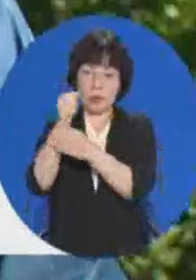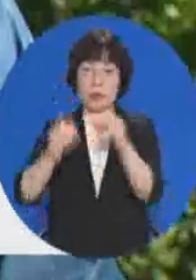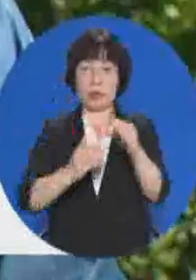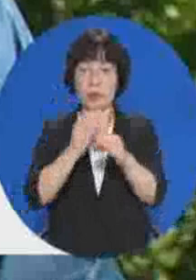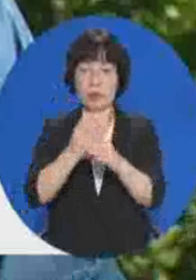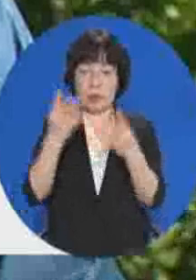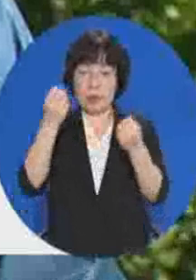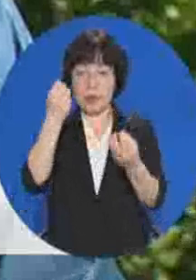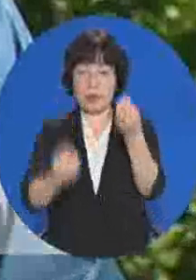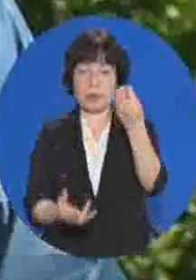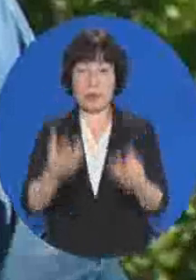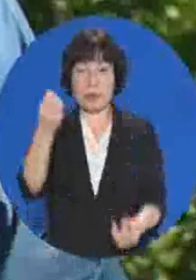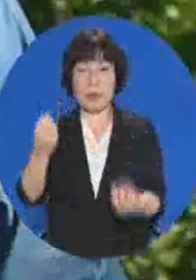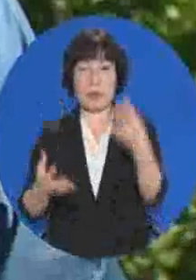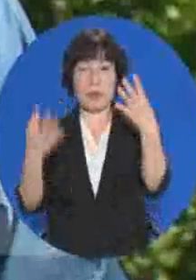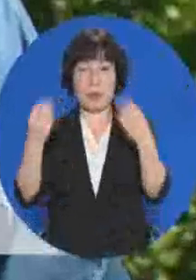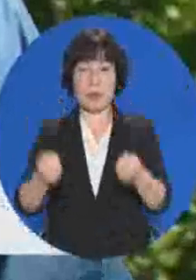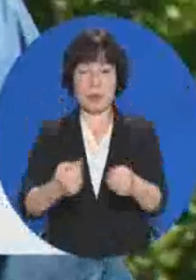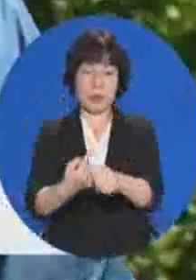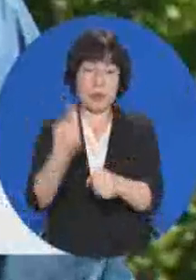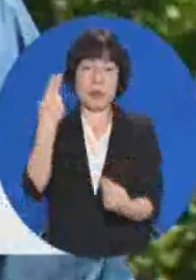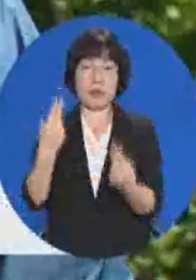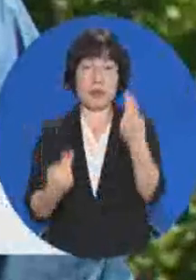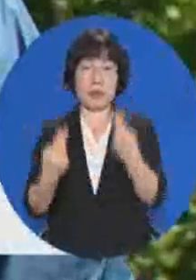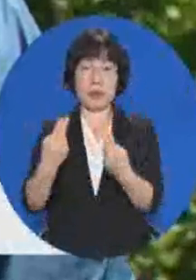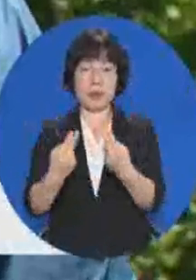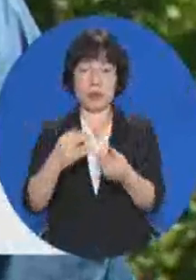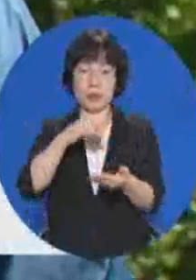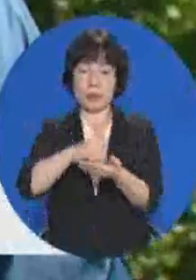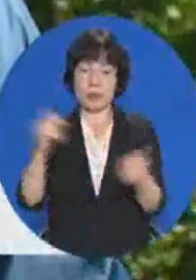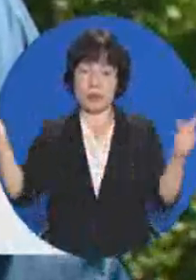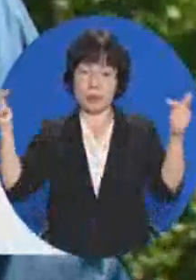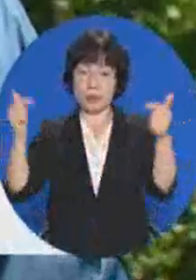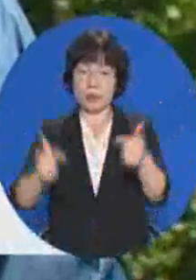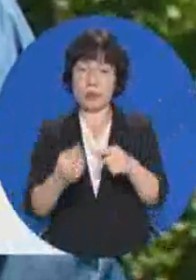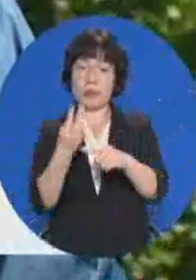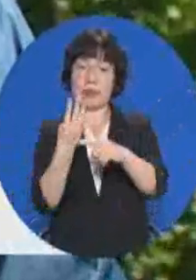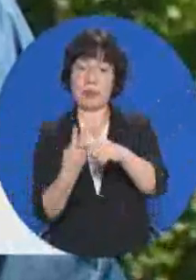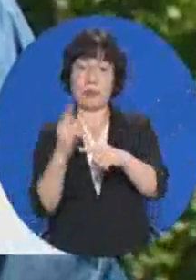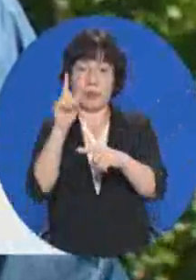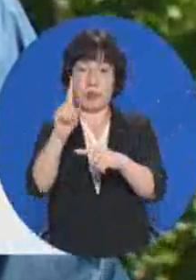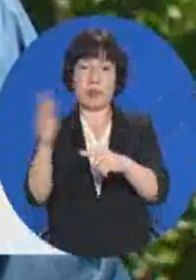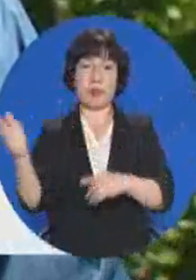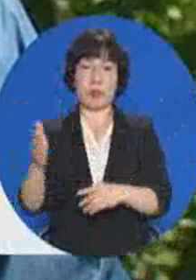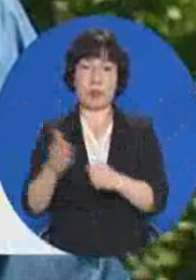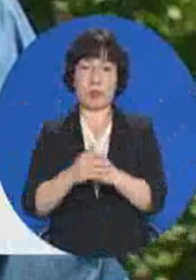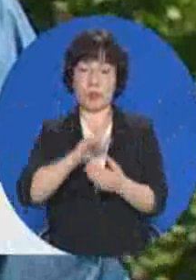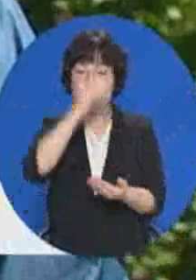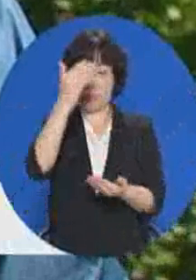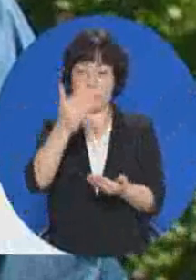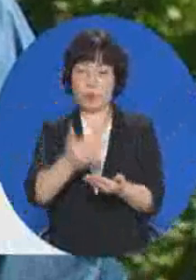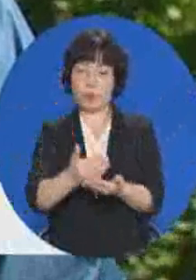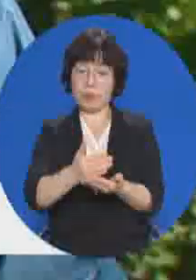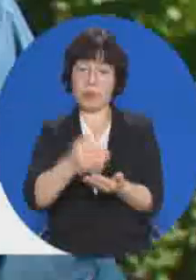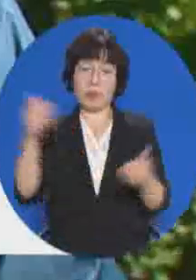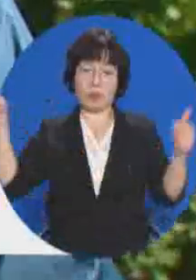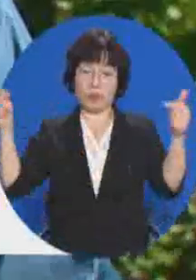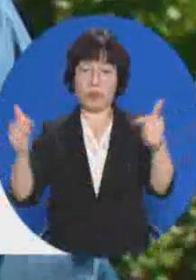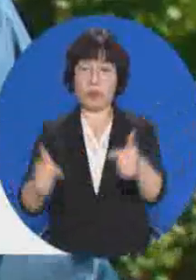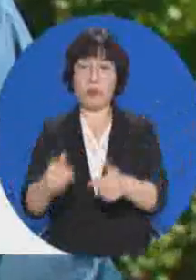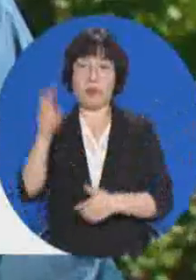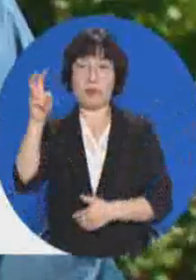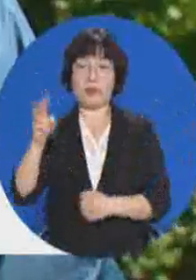다 쏟아지고 그래서 예년보다도 훨씬 약 한 3분의 1 정도밖에 수확되지 않을까